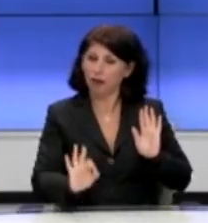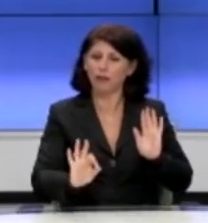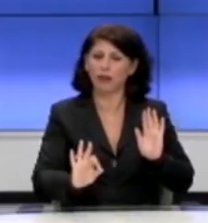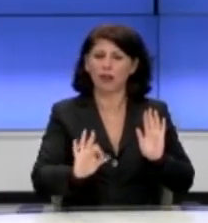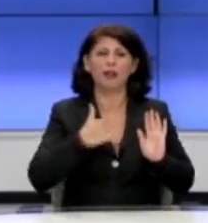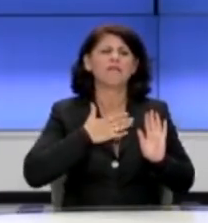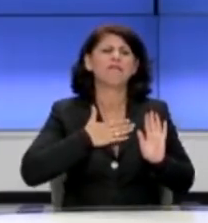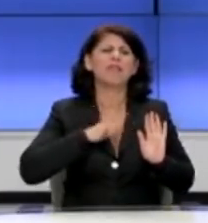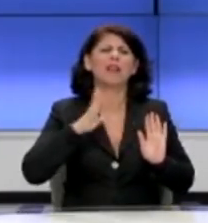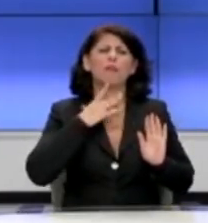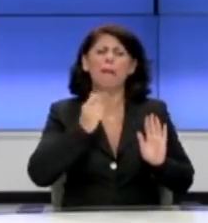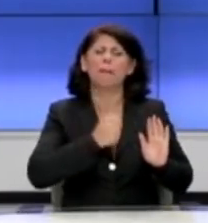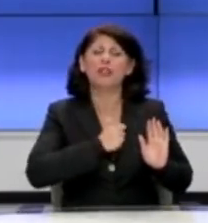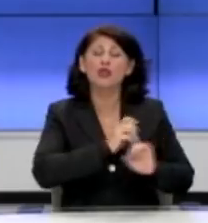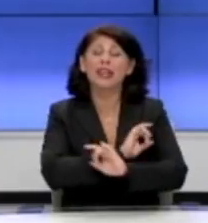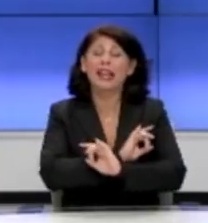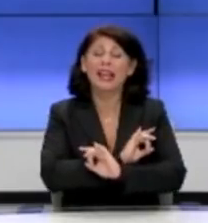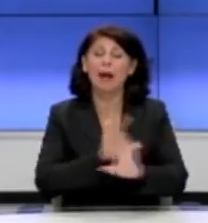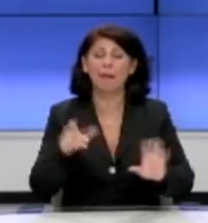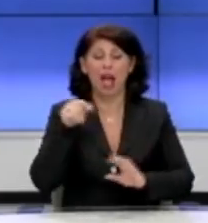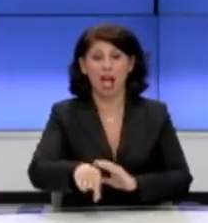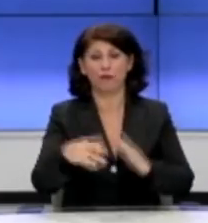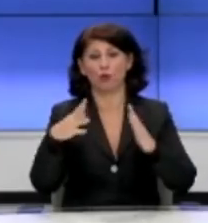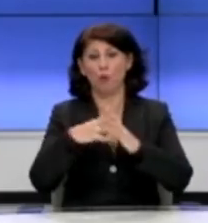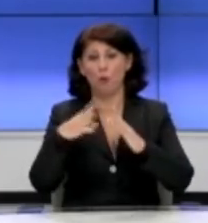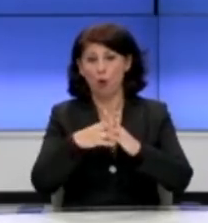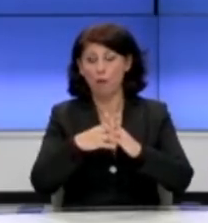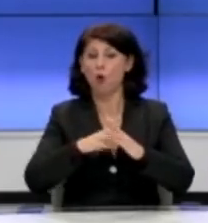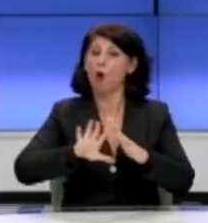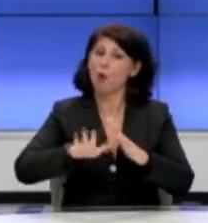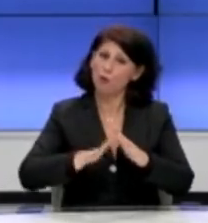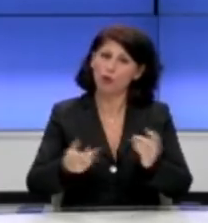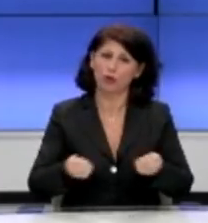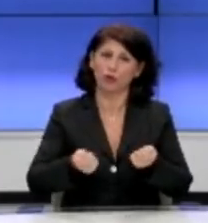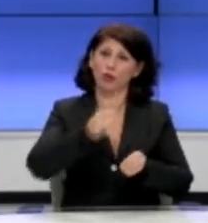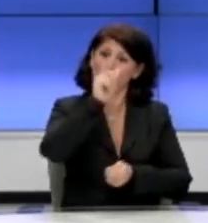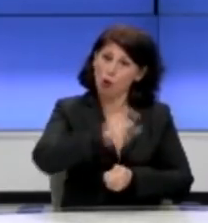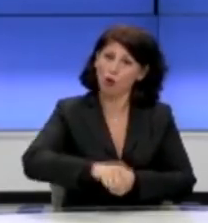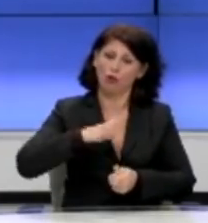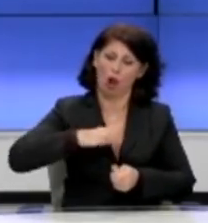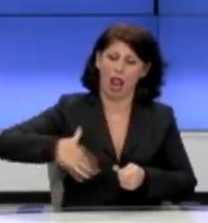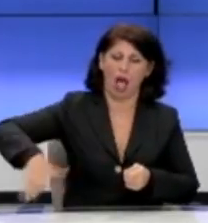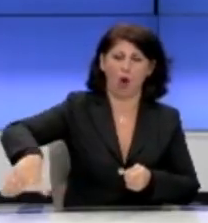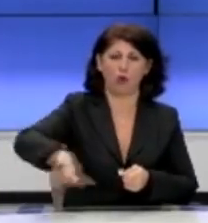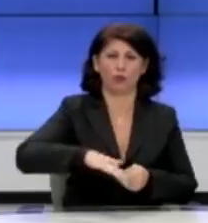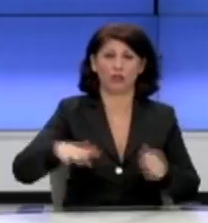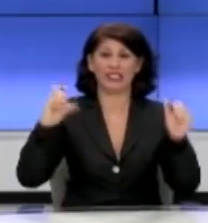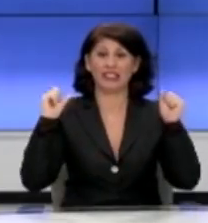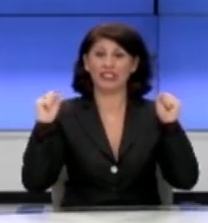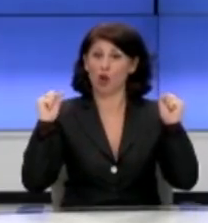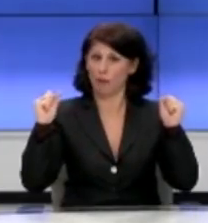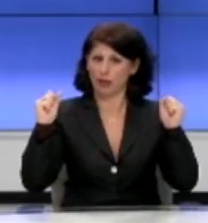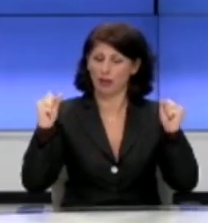δεν σας έχουμε καμία εμπιστοσύνη. Αυτόν τον πόλεμο μπορεί να τον διεξάγει ο ίδιος ο λαός, οι